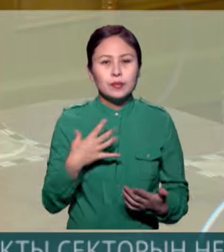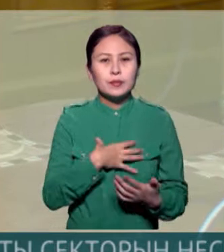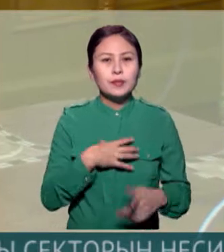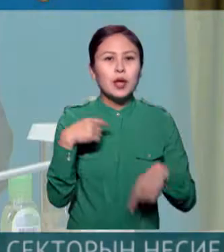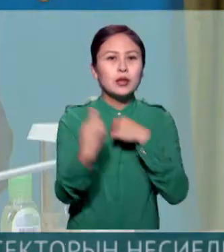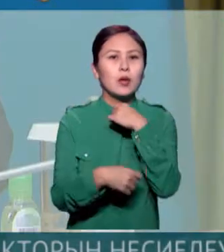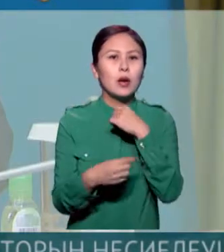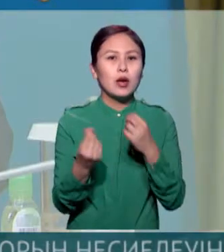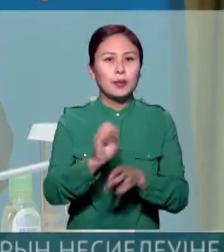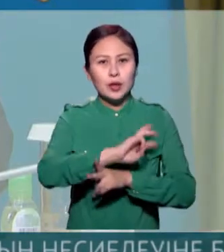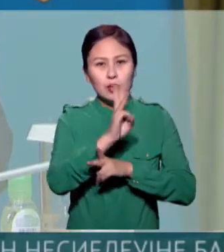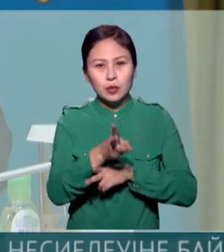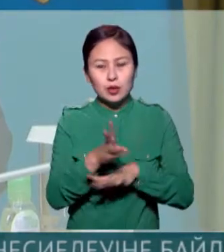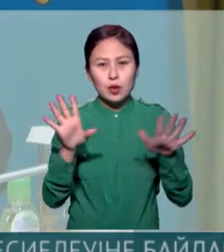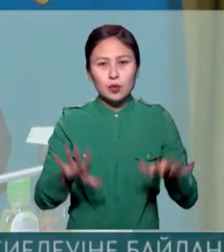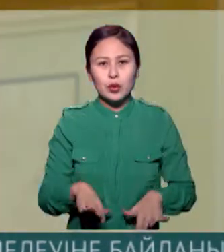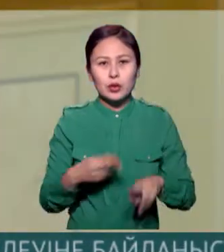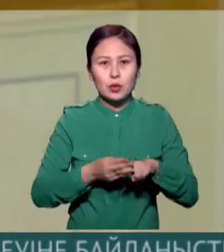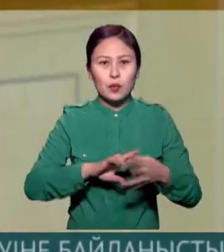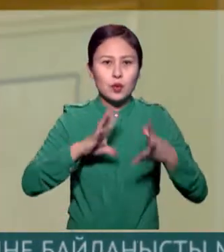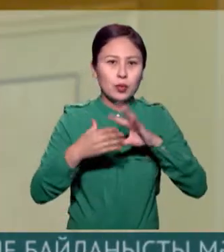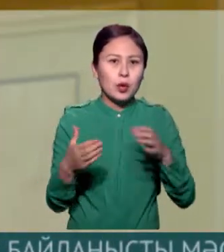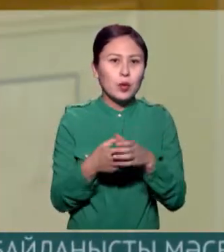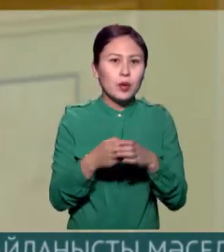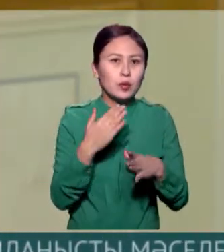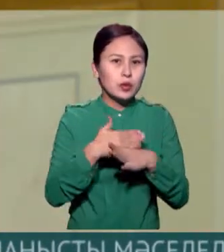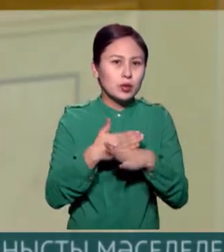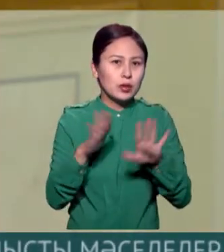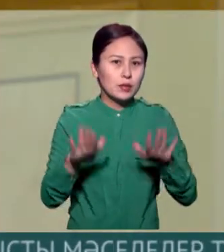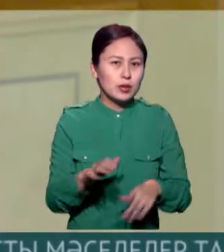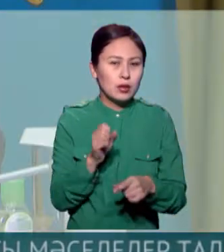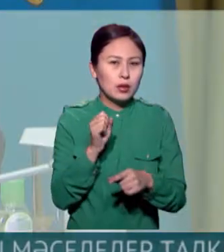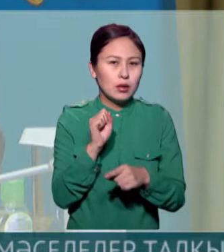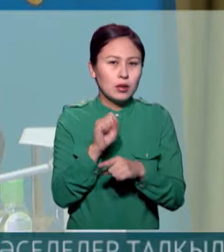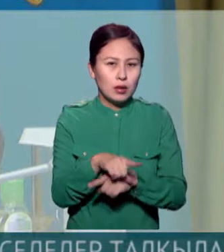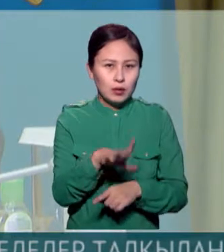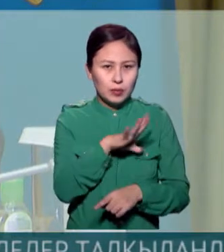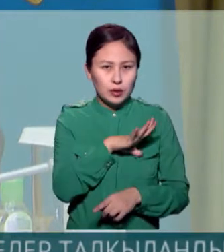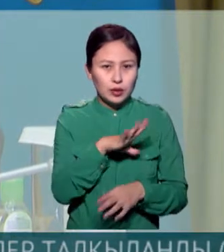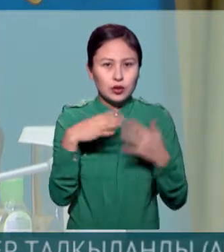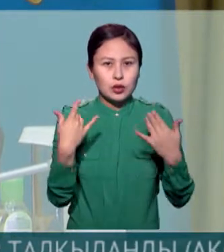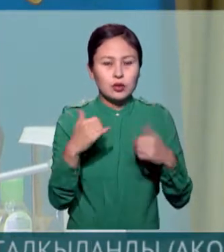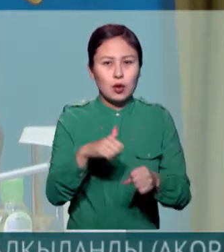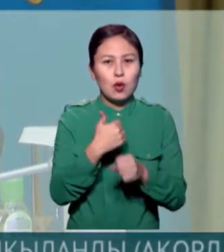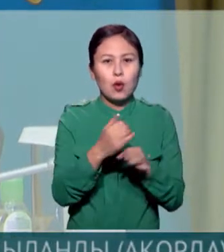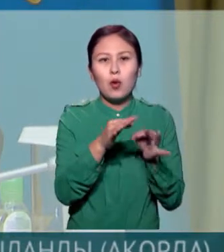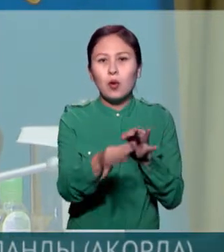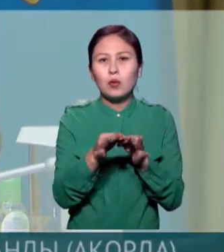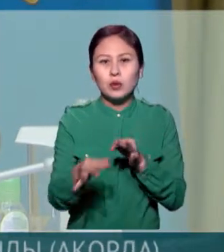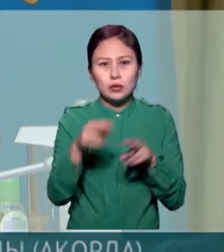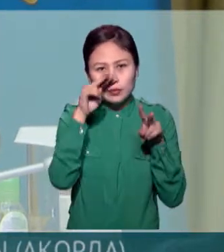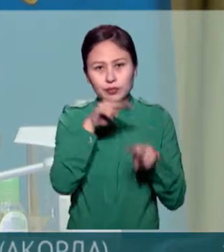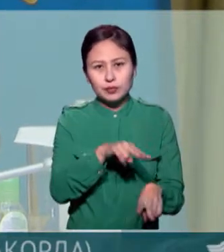тауарлармен қамтамасыз ету ісін қадағалап, әлеуметтік әлсіз топтарға көмек көрсетуді тапсырды. Бұл мәселені облыс әкімдері тікелей